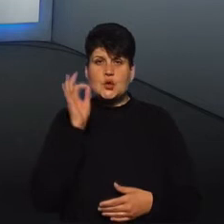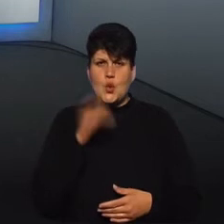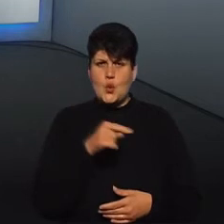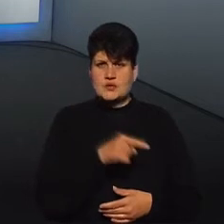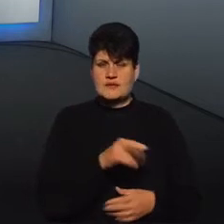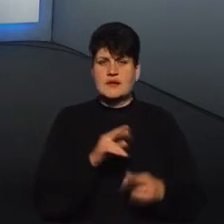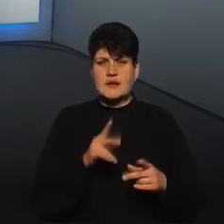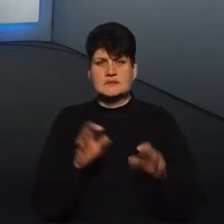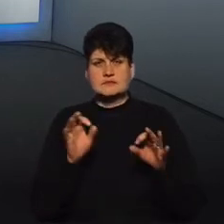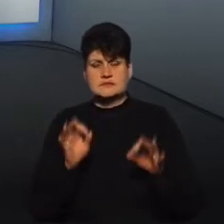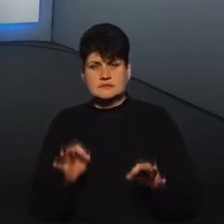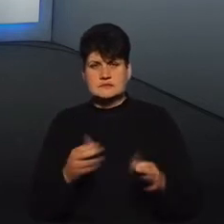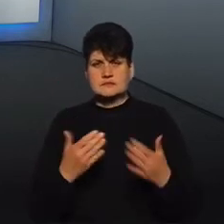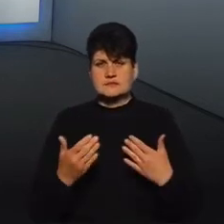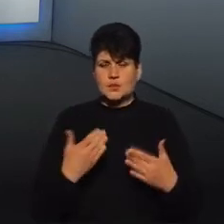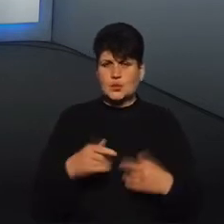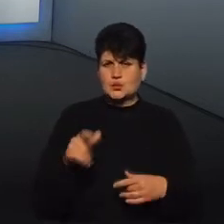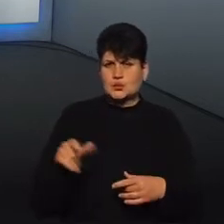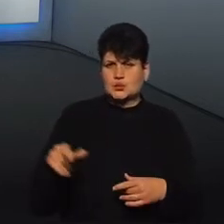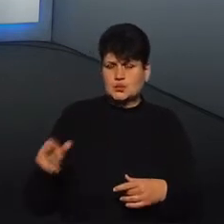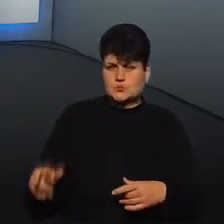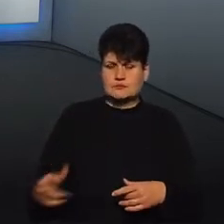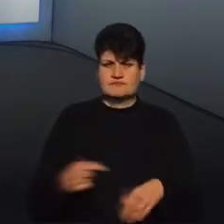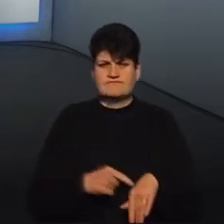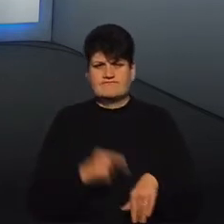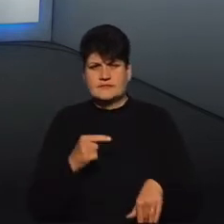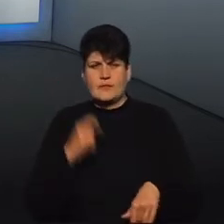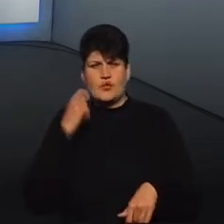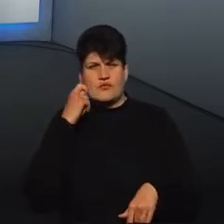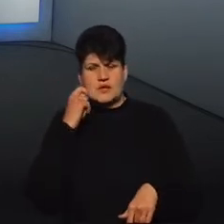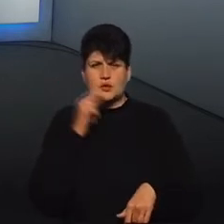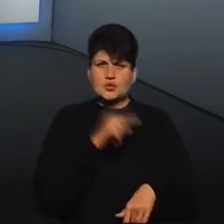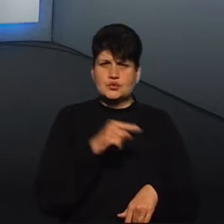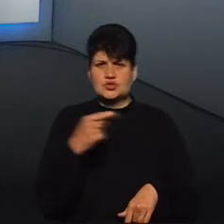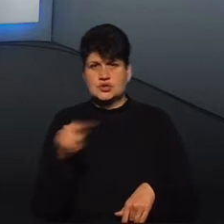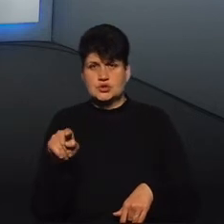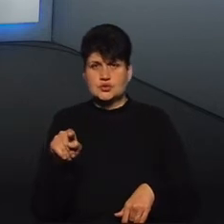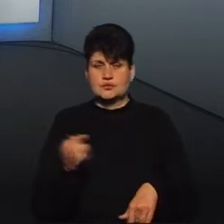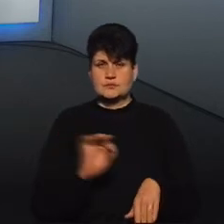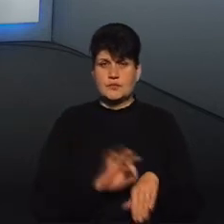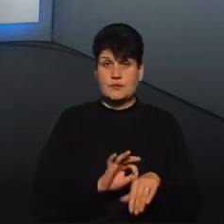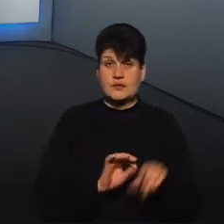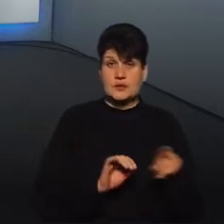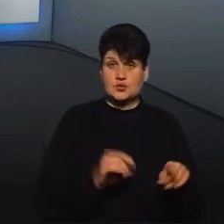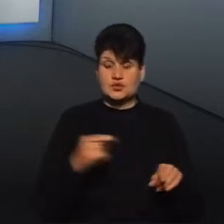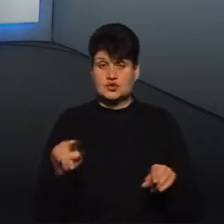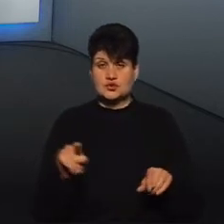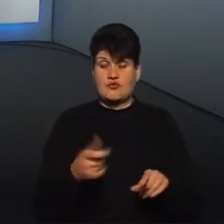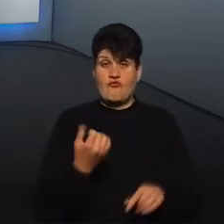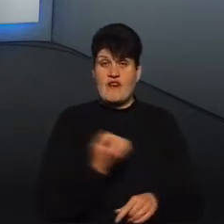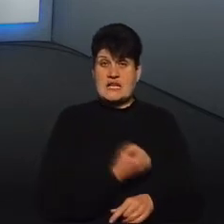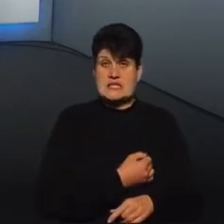реагували його пацієнти певного віку з тою чи іншою патологією на ту чи іншу вакцину. Те,